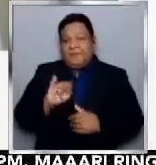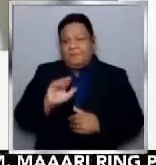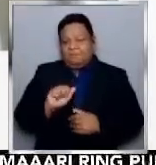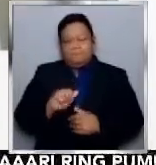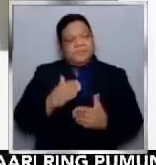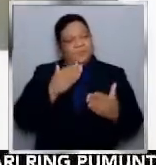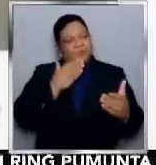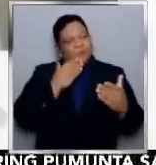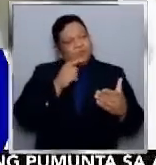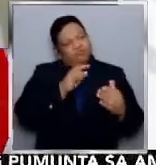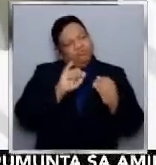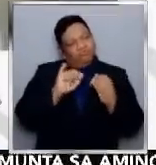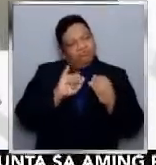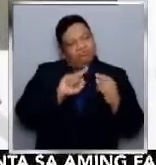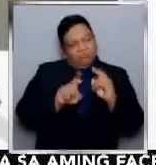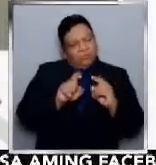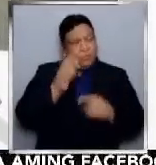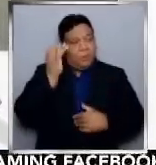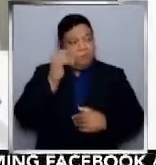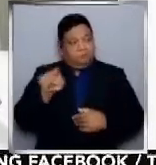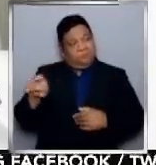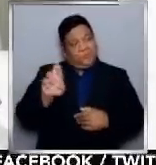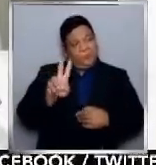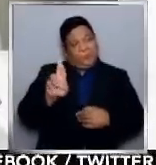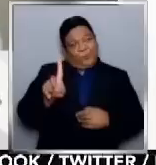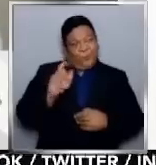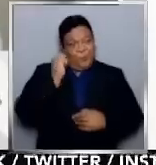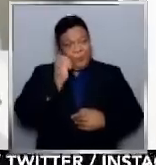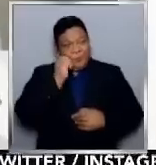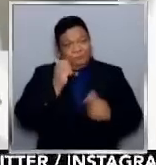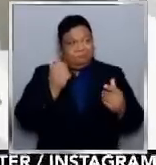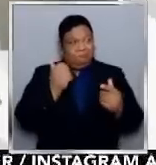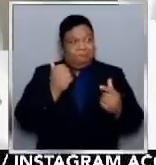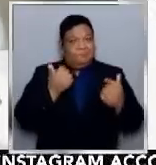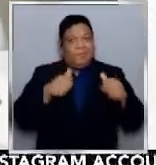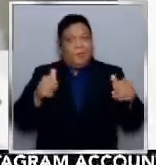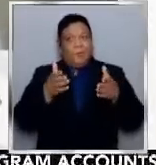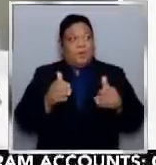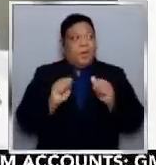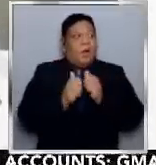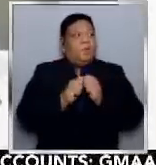si Ruru kasi he doesn't always have that platform on where he could really